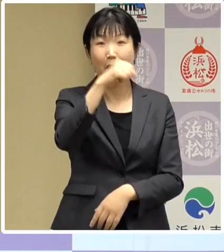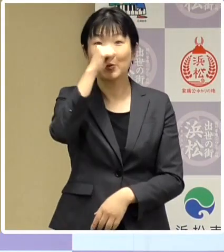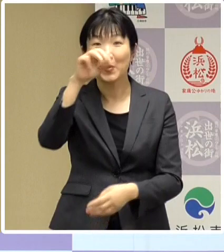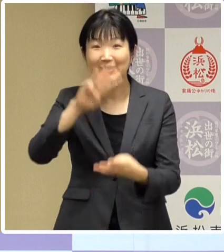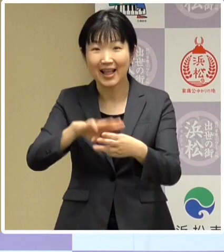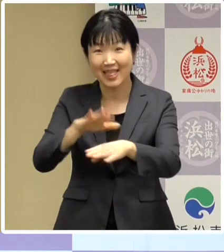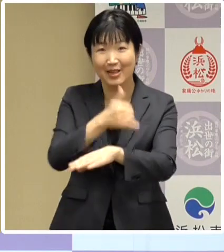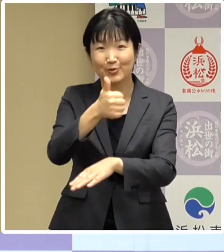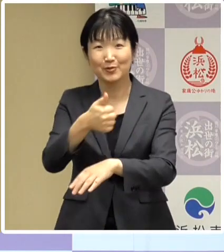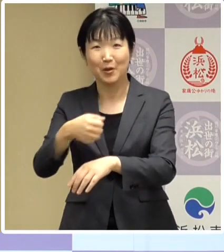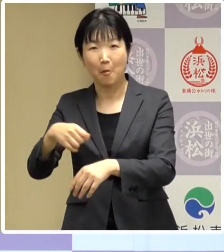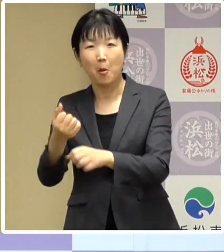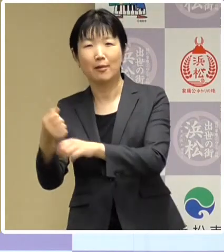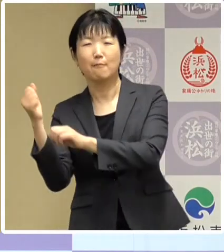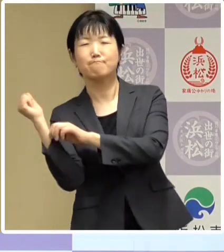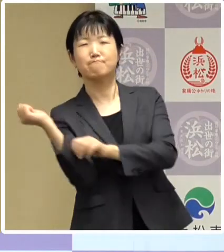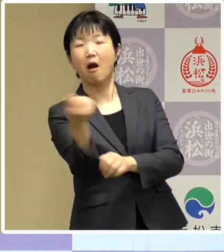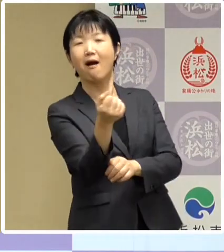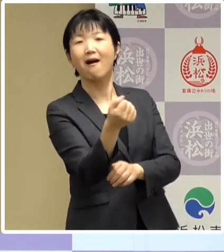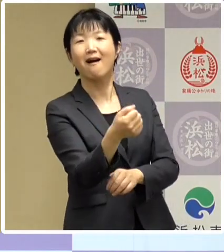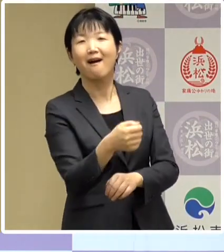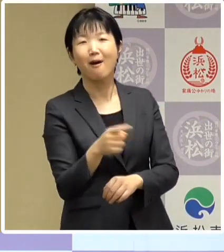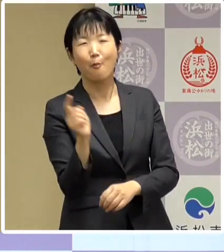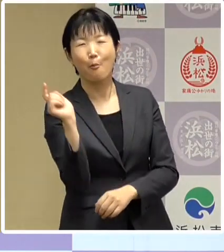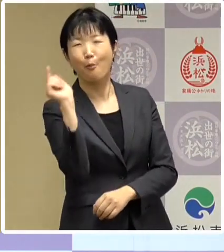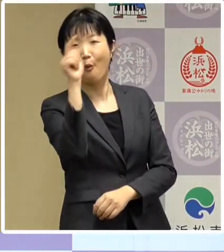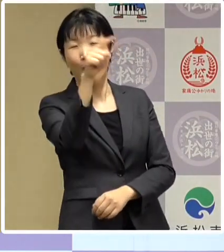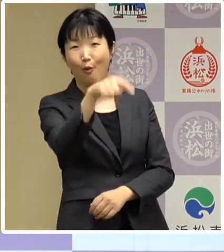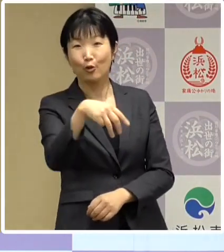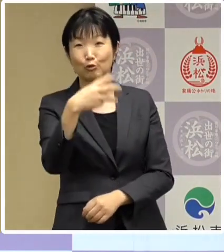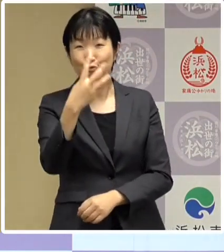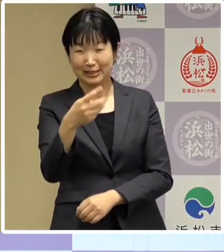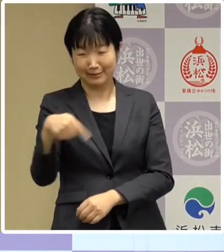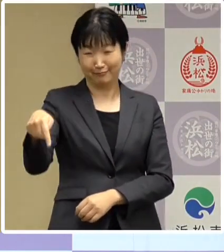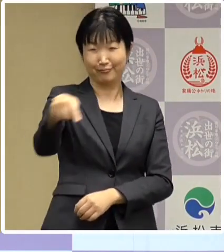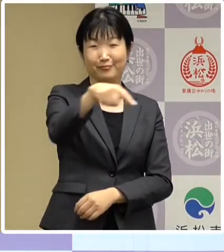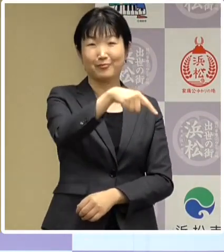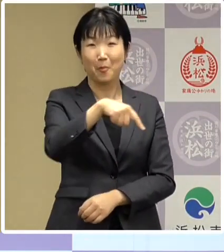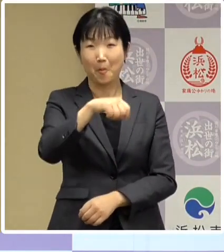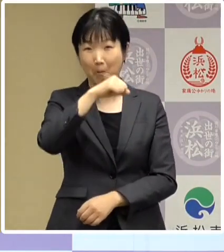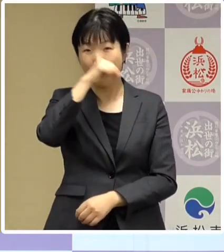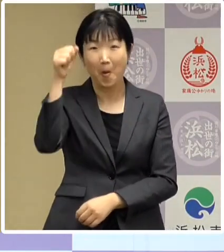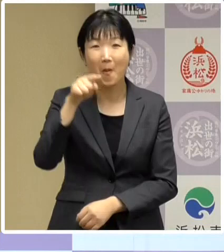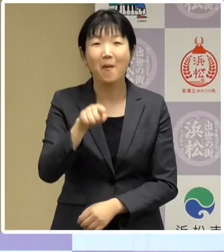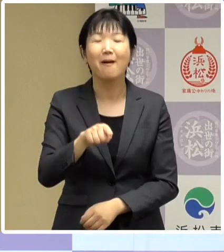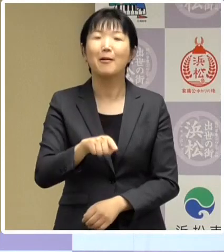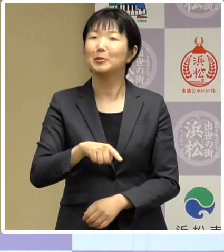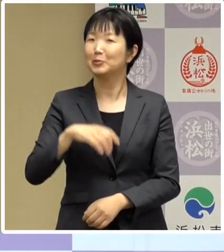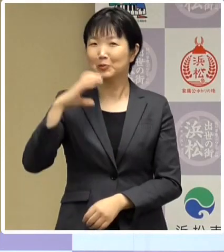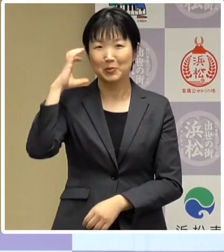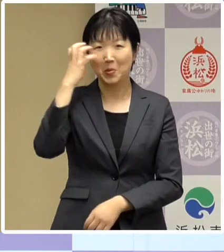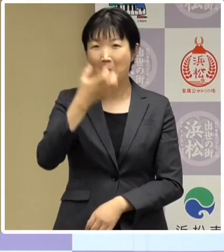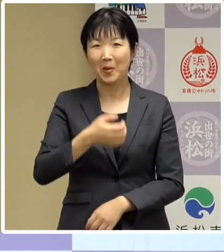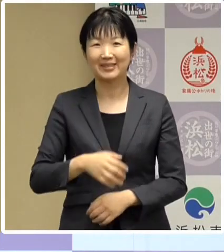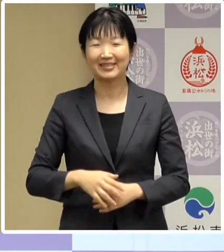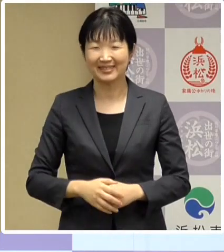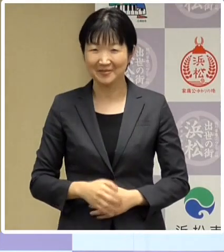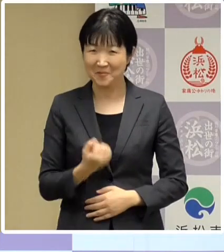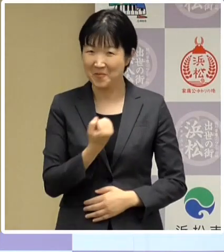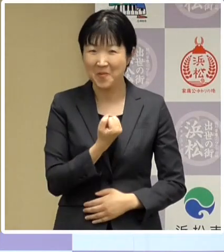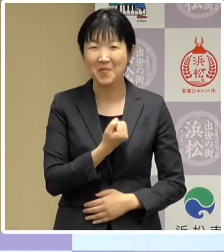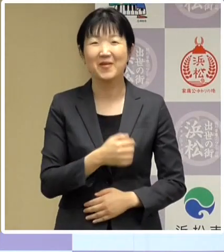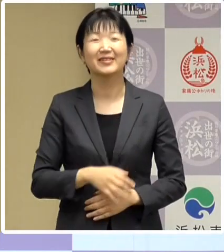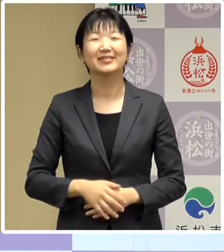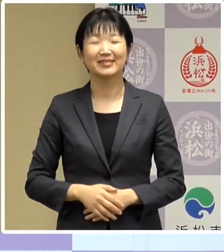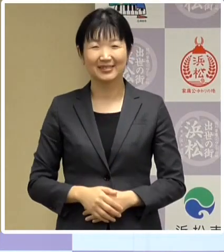ね、本当に片手一本で運んだスリーランも含めてですね、いや、すごい試合の連続だったなというふうに、まあ、